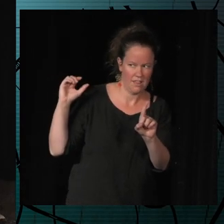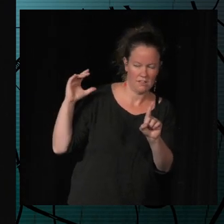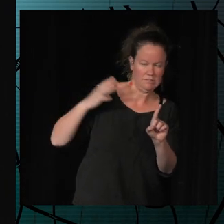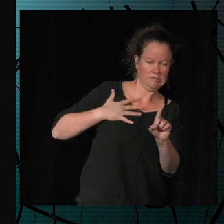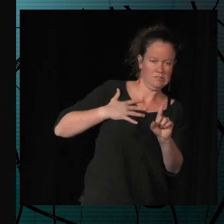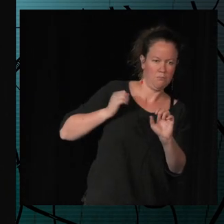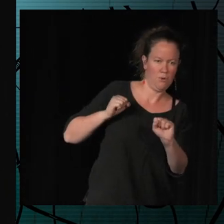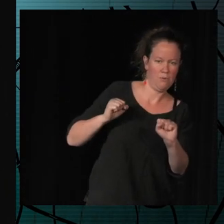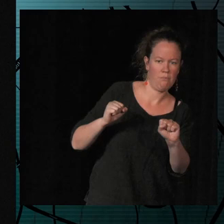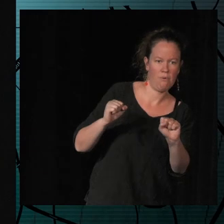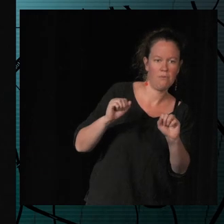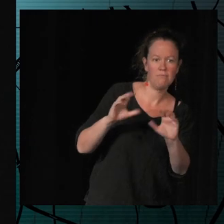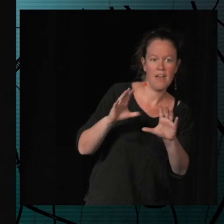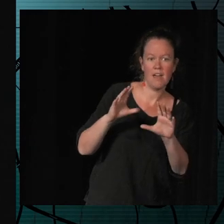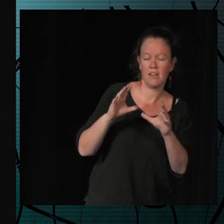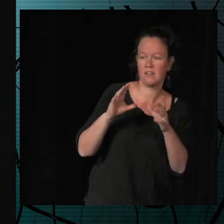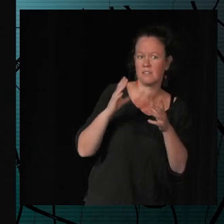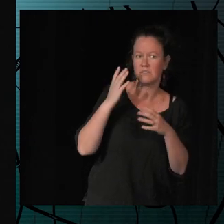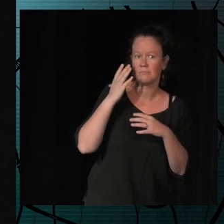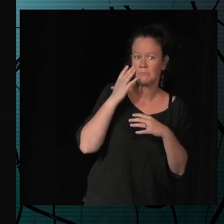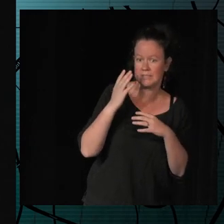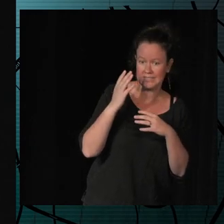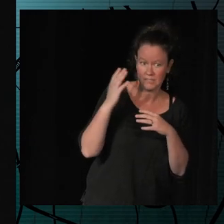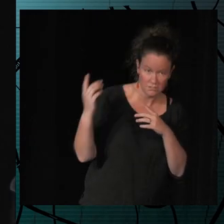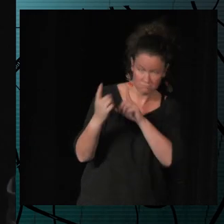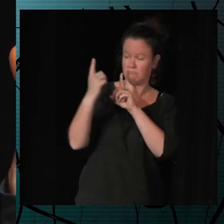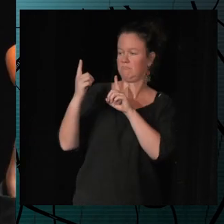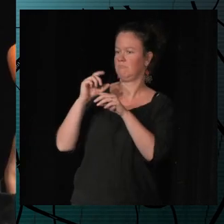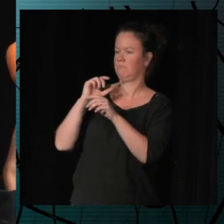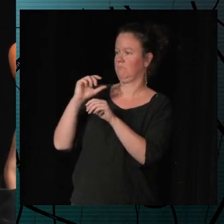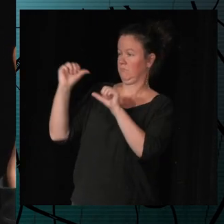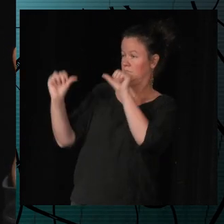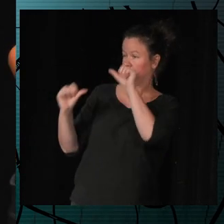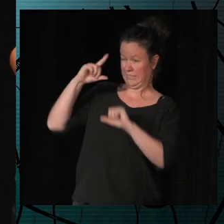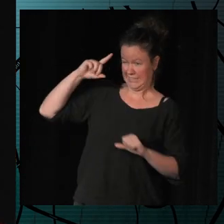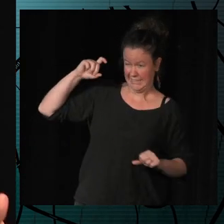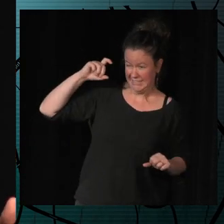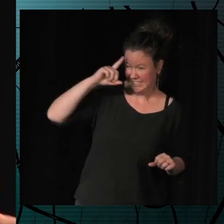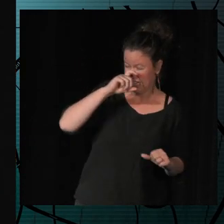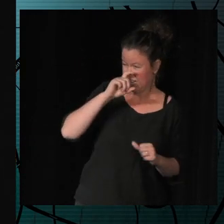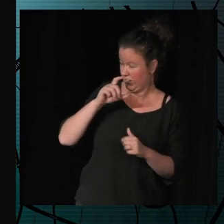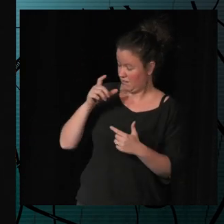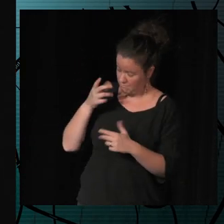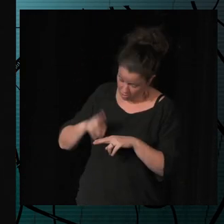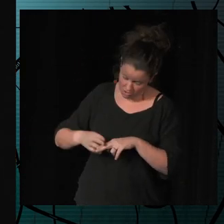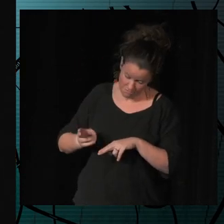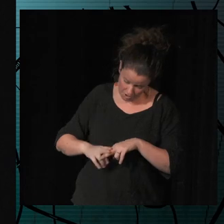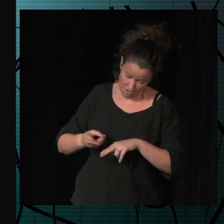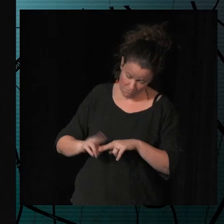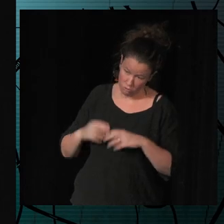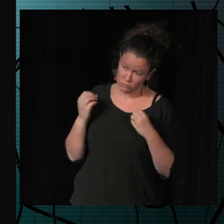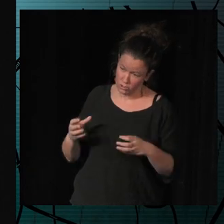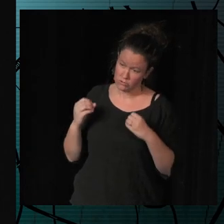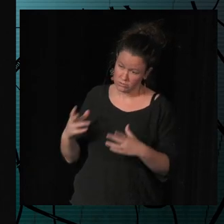avancer dans l'histoire mais en même temps effectivement une difficulté excessive qui ferait qu'on c'est un peu le principe des si on pousse le curseur des des des